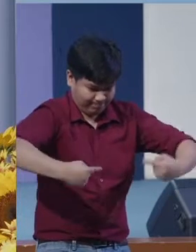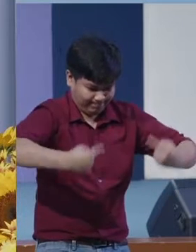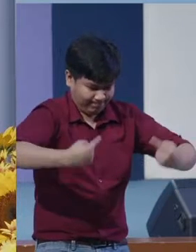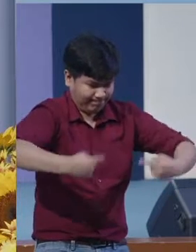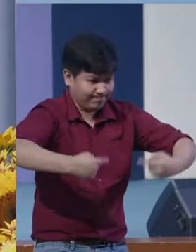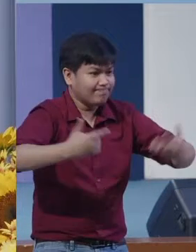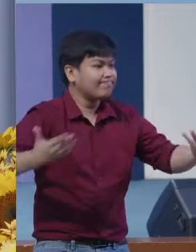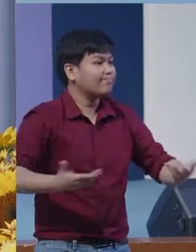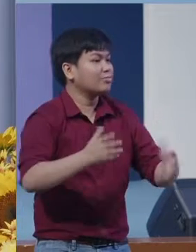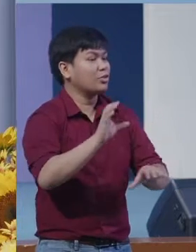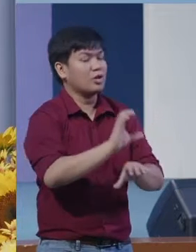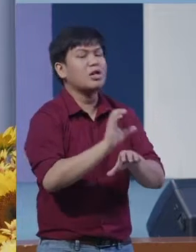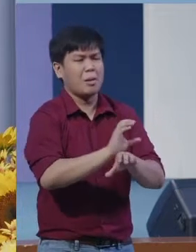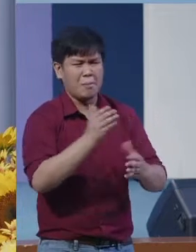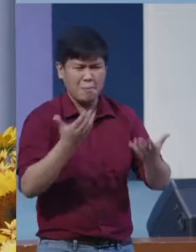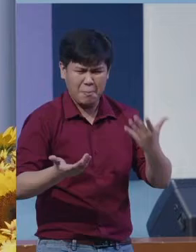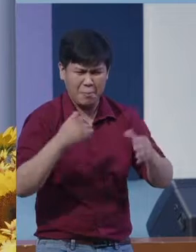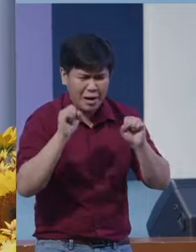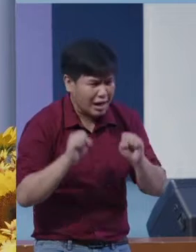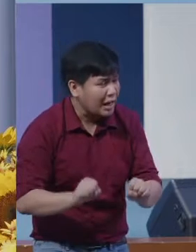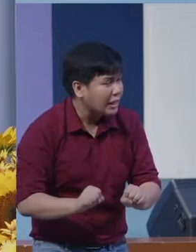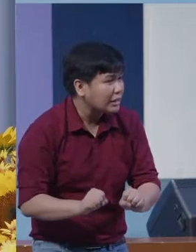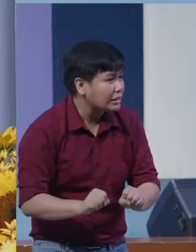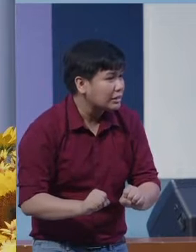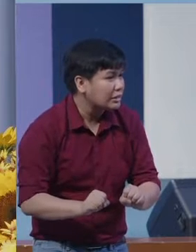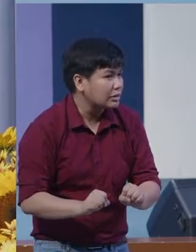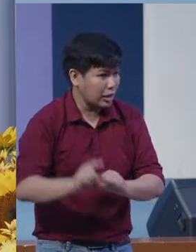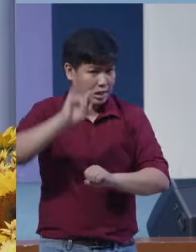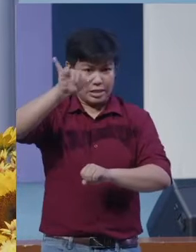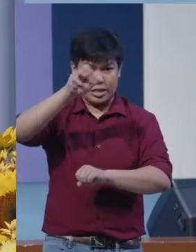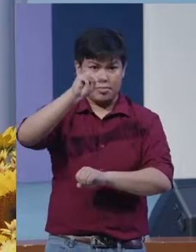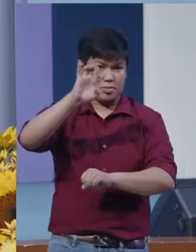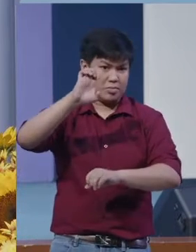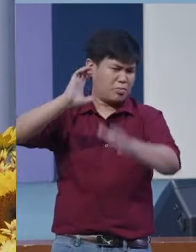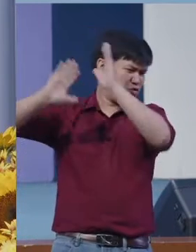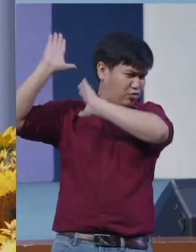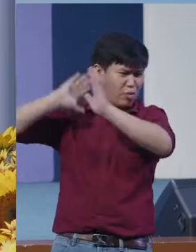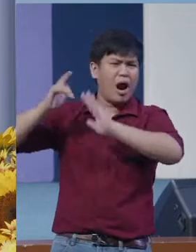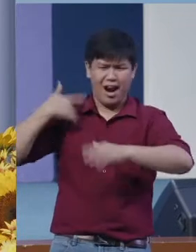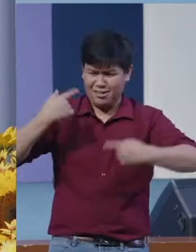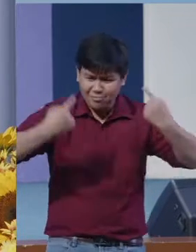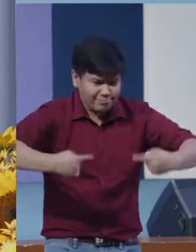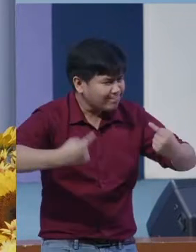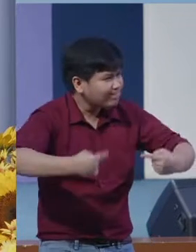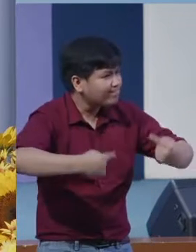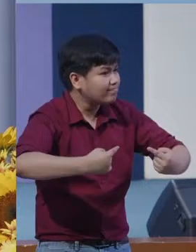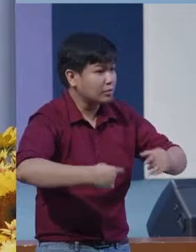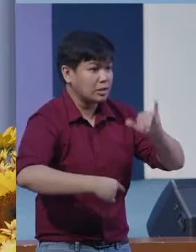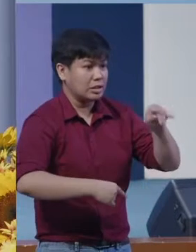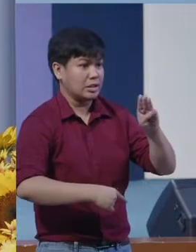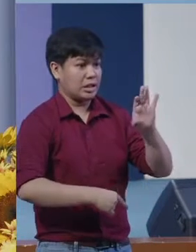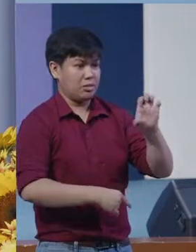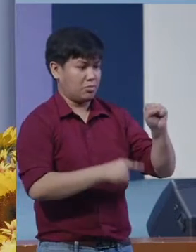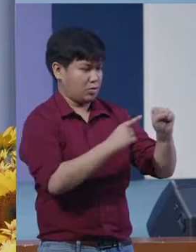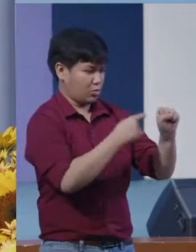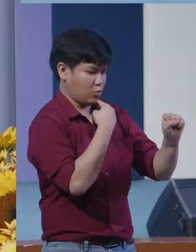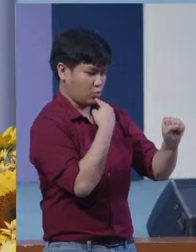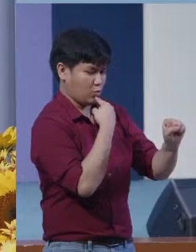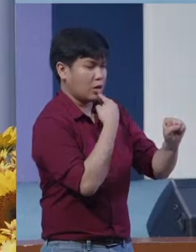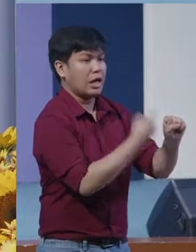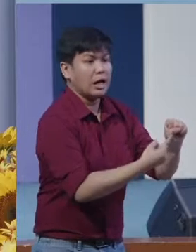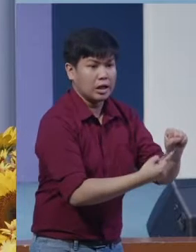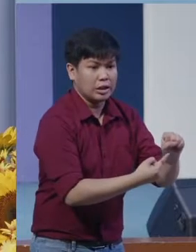ng kapatiran na sinusulatan ni James. Kaya ang sabi niya sa James chapter 4 verses 1 to